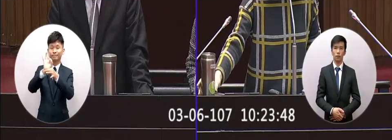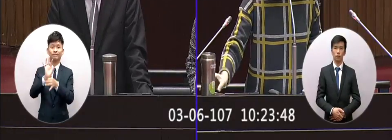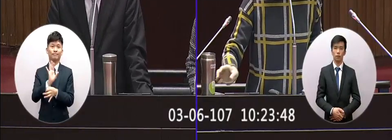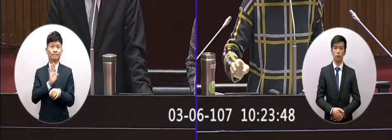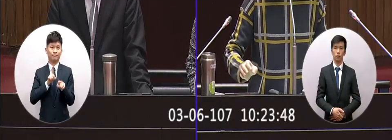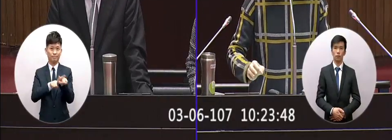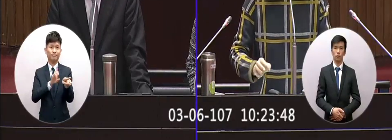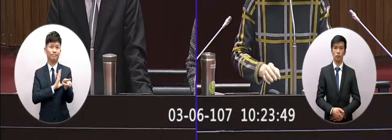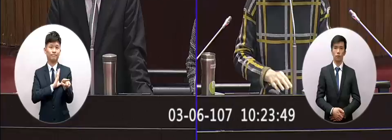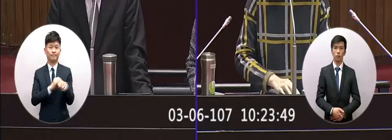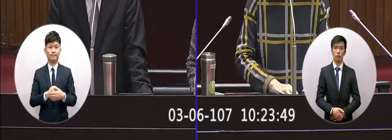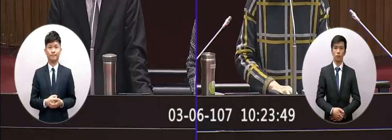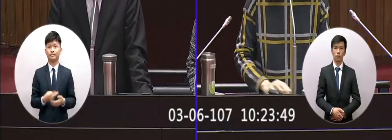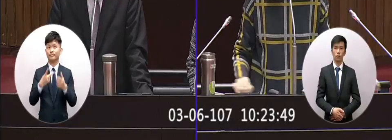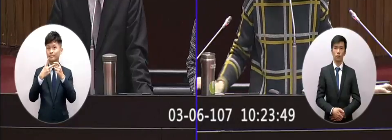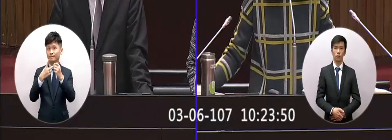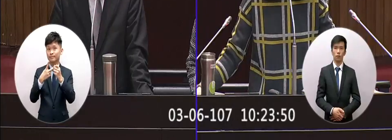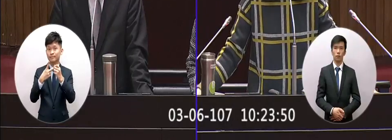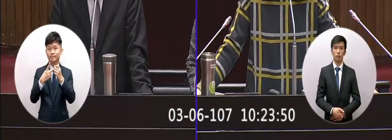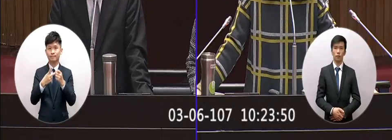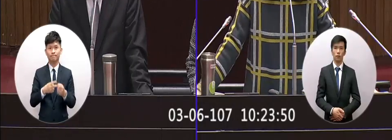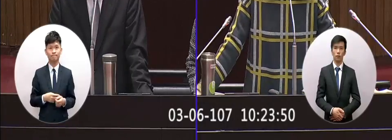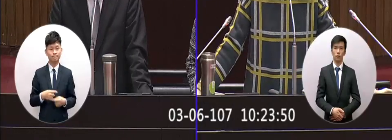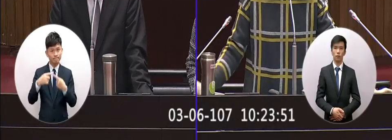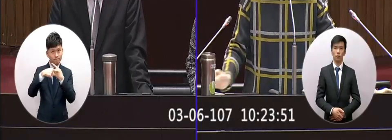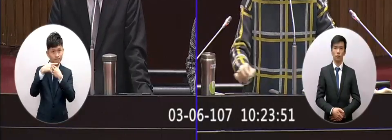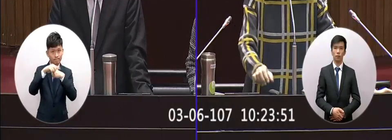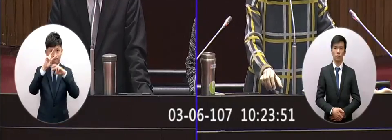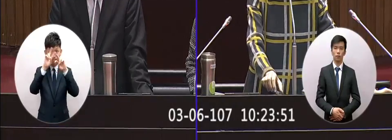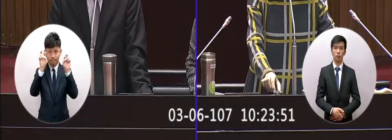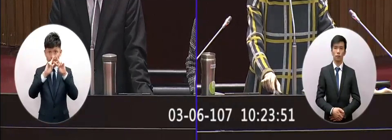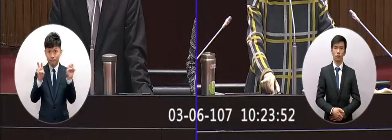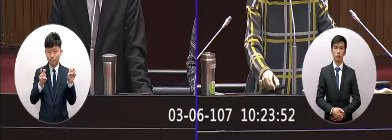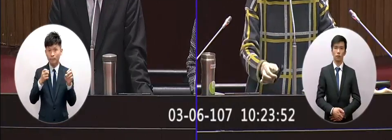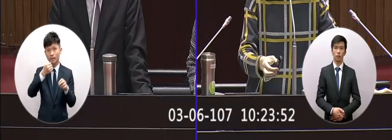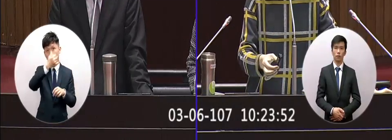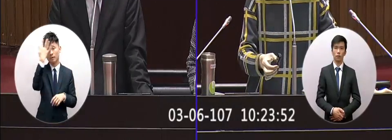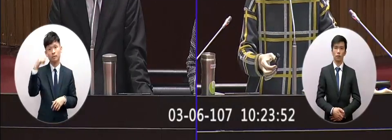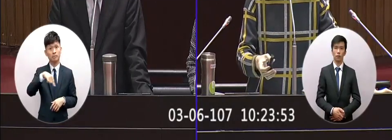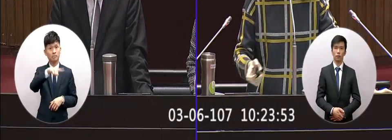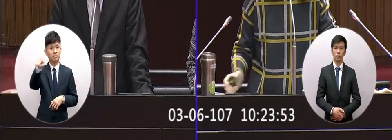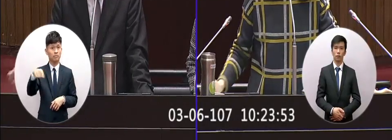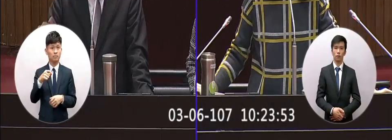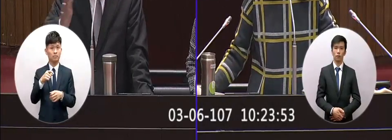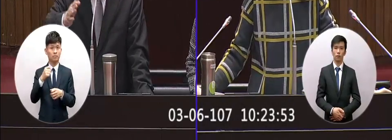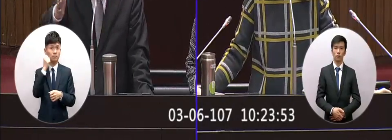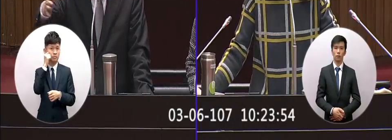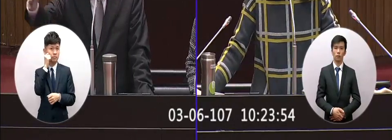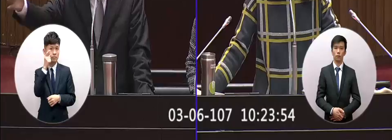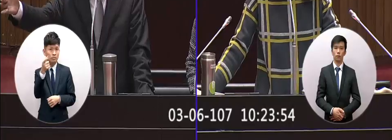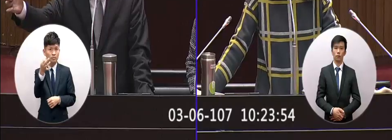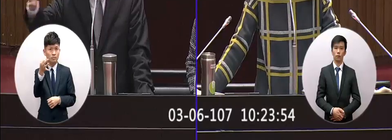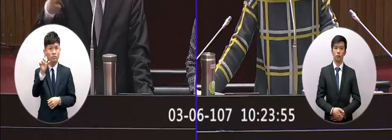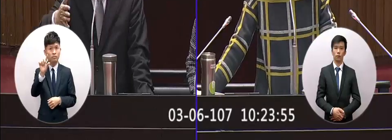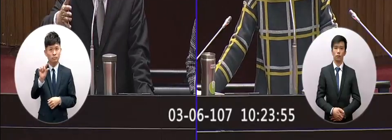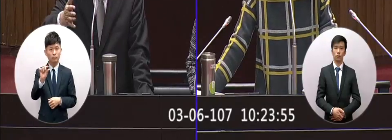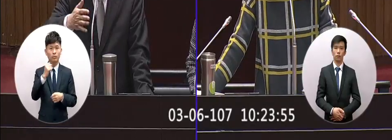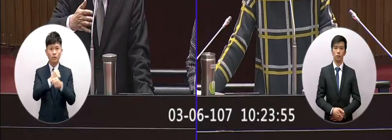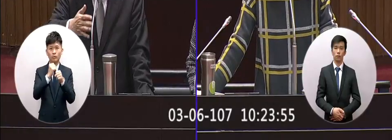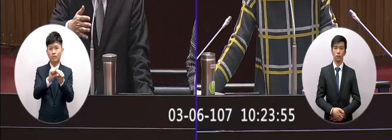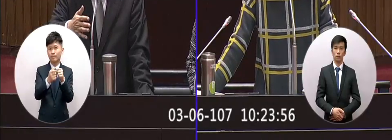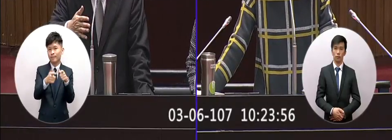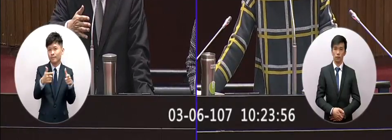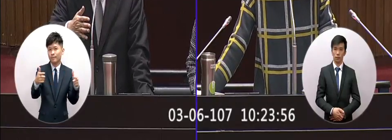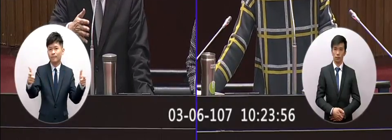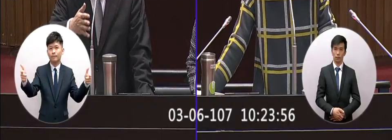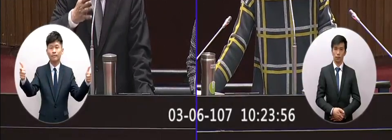高。那第二个呢，我们也必须要去了解了哈，就是说年轻人之所以低薪，除了说他从事的行业类别有一